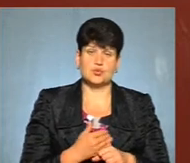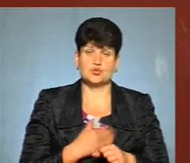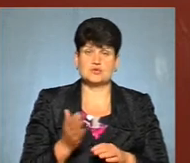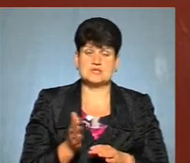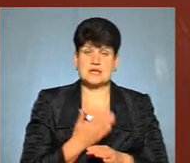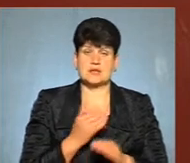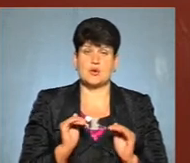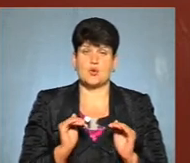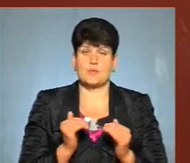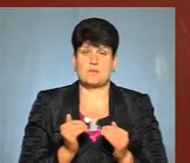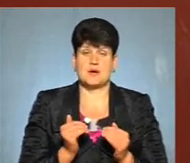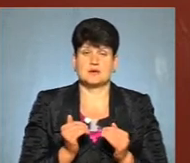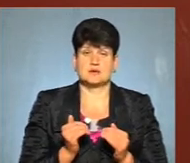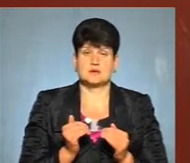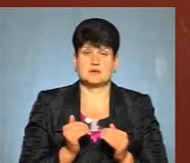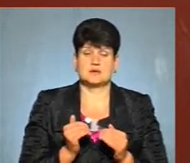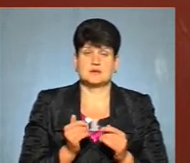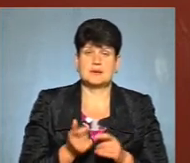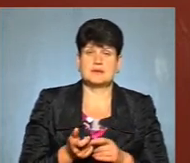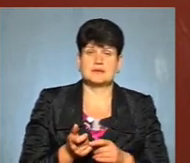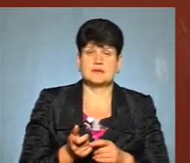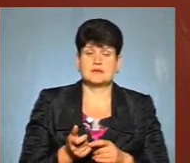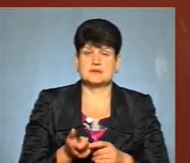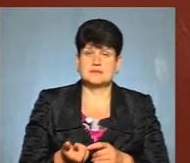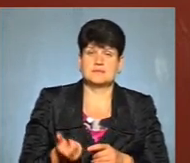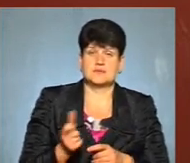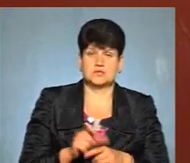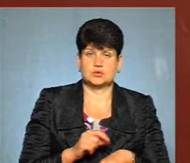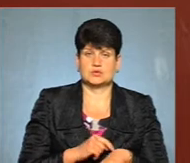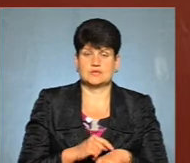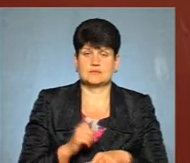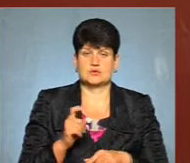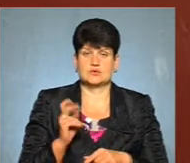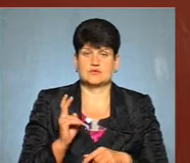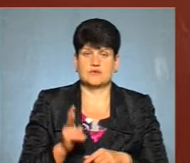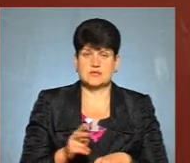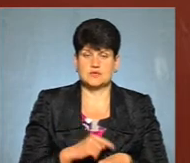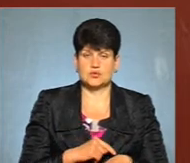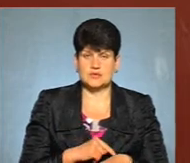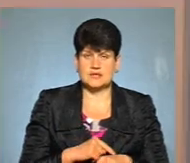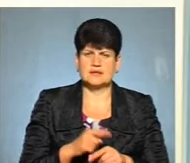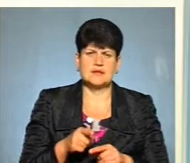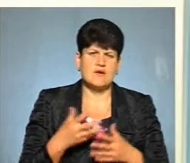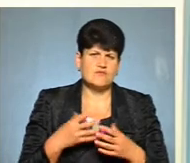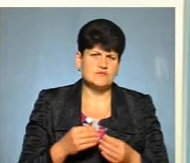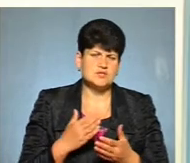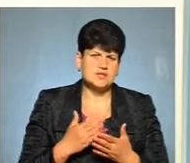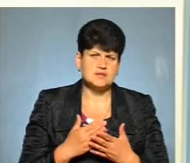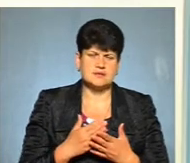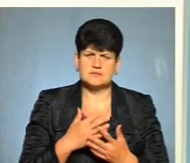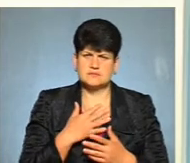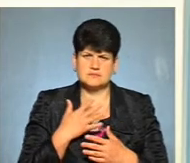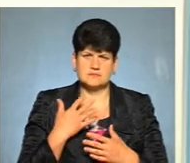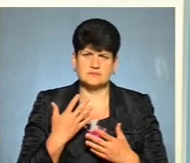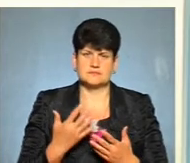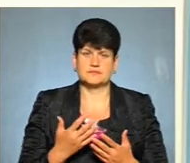зняти обмеження надурочних годин. Зараз це 120 годин на рік, там же йдеться про безмежне використання надурочних годин. Як це може